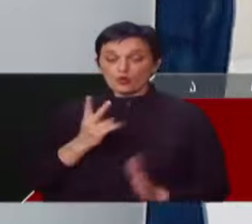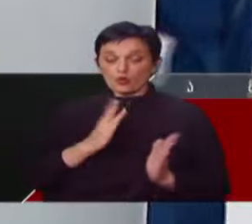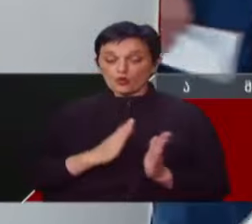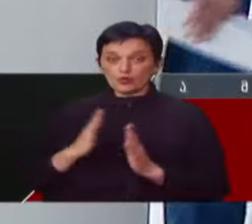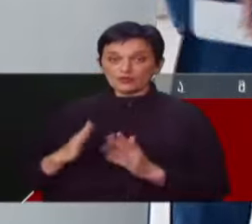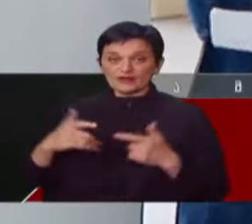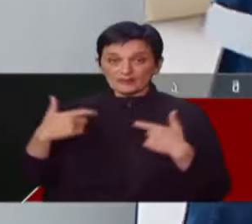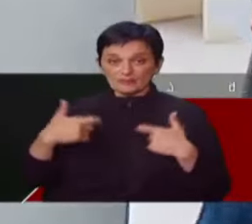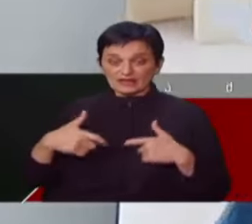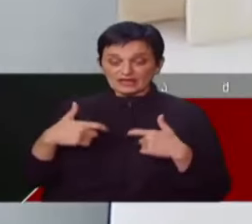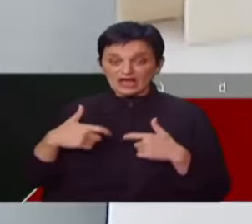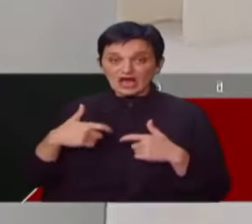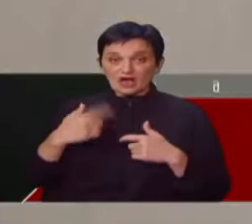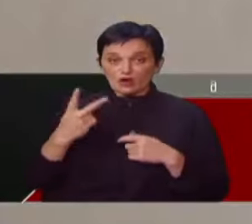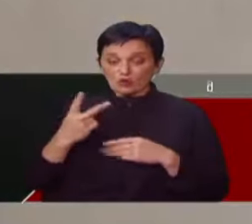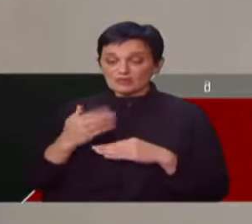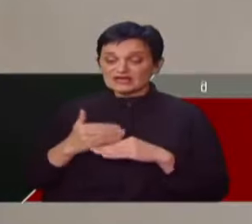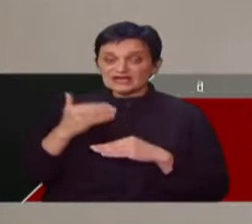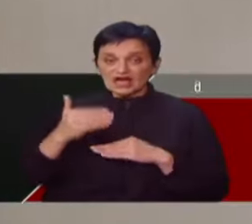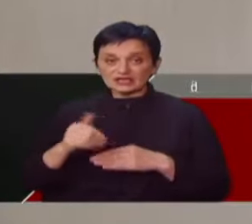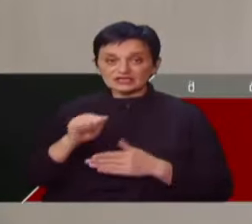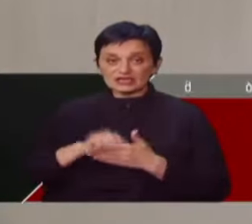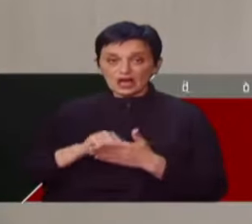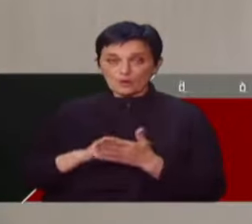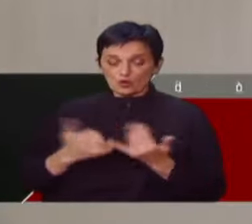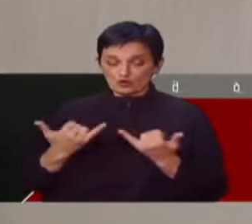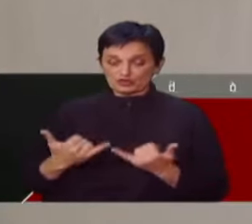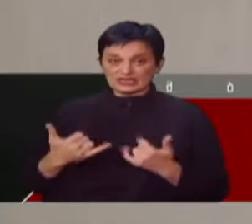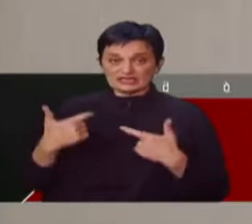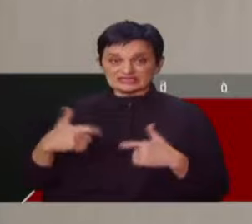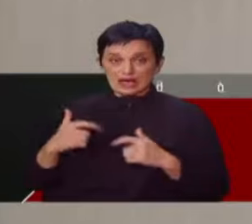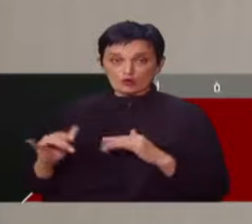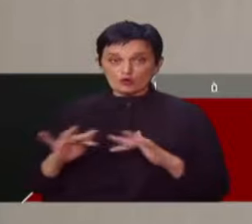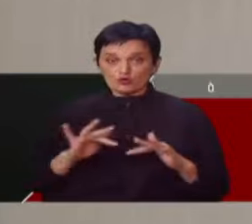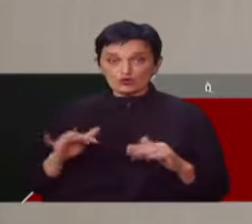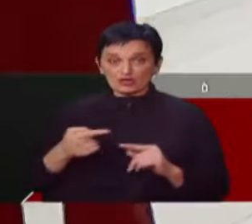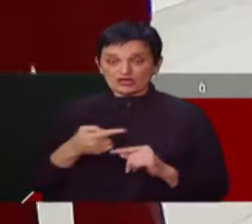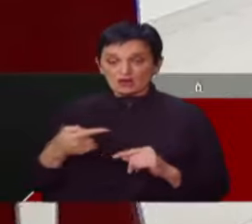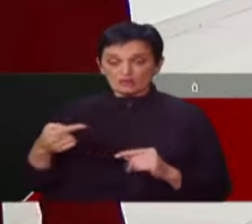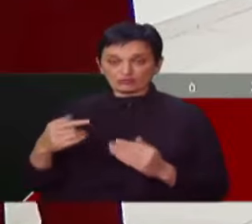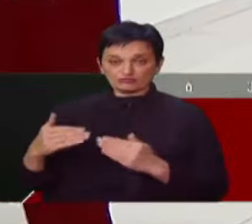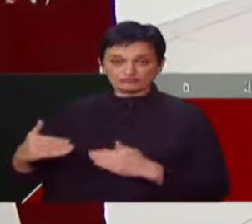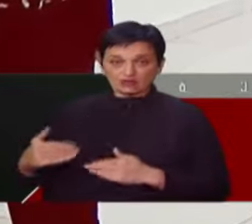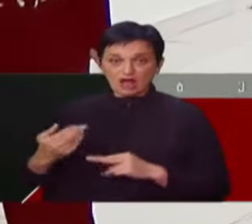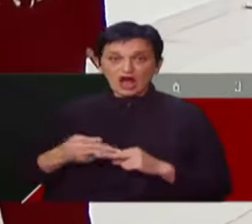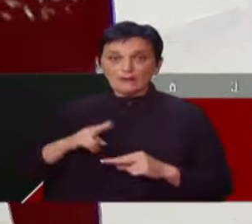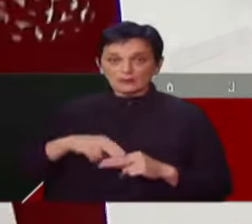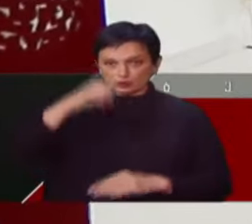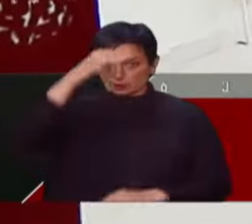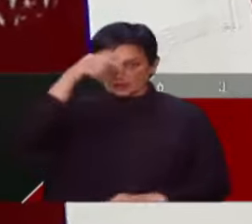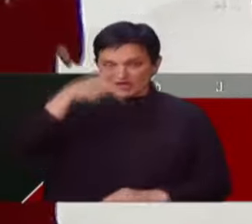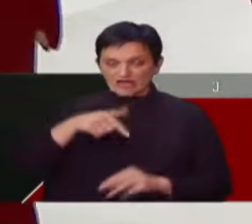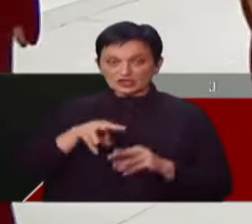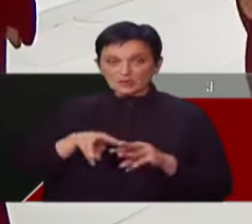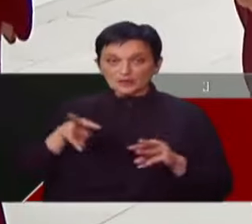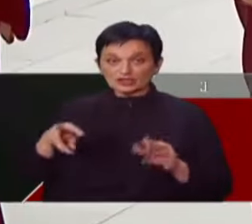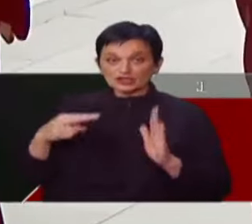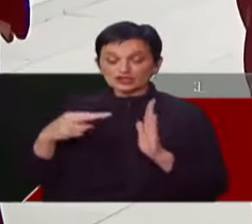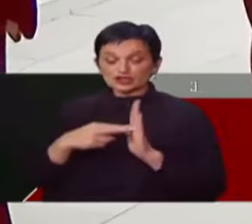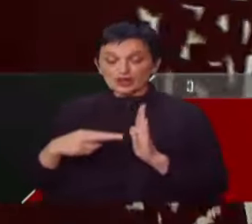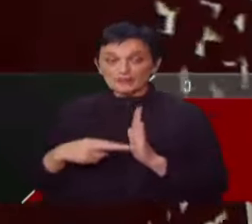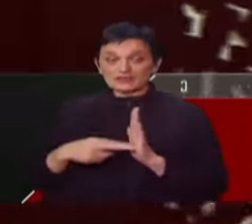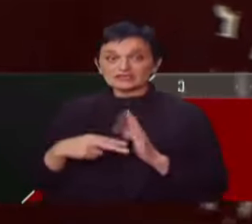ორმა გამოსაცდელმა დააგვიანა, რის გამოც ისინი დღევანდელ საგამოცდო პროცესს გამოეთიშნენ. სწორედ ამიტომ განათლების მინისტრი